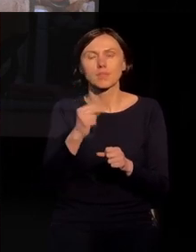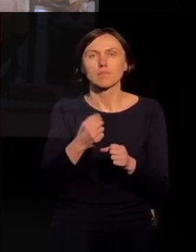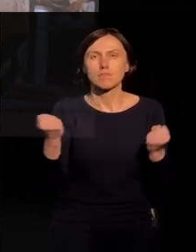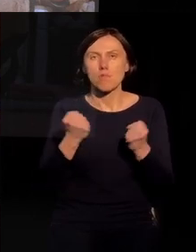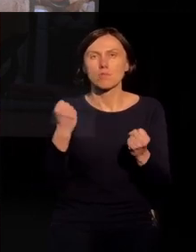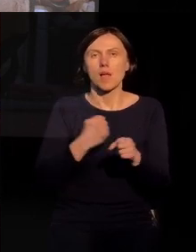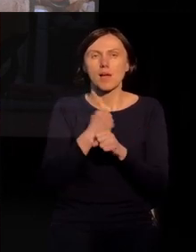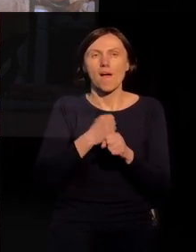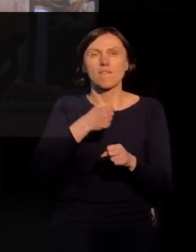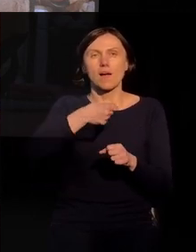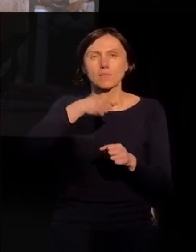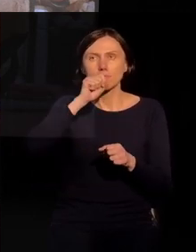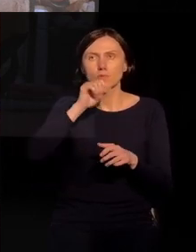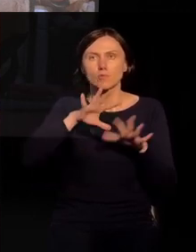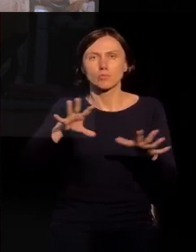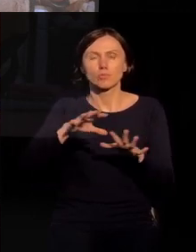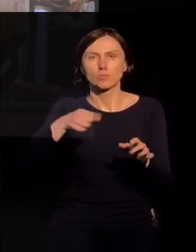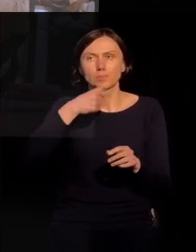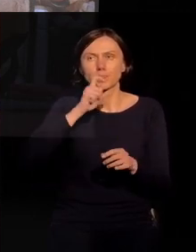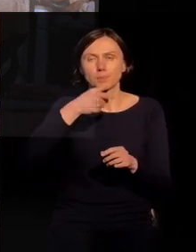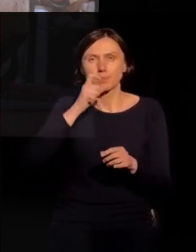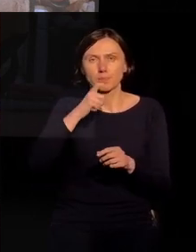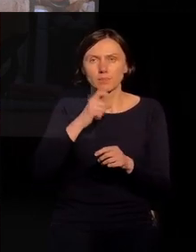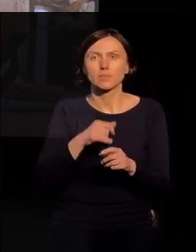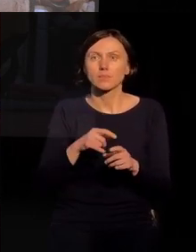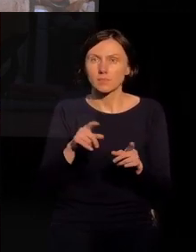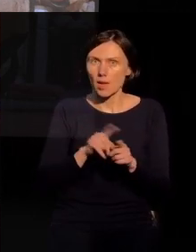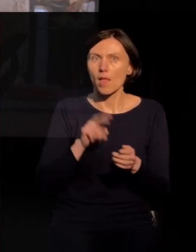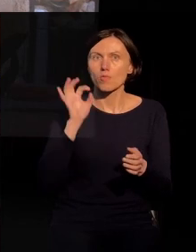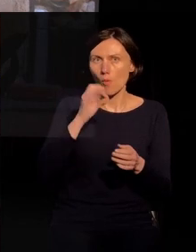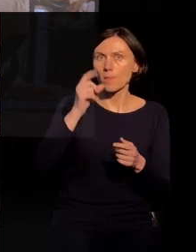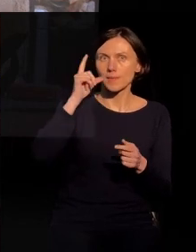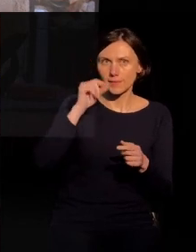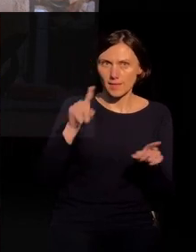mocną, pitą w dużych ilościach, nawet na dobry sen.